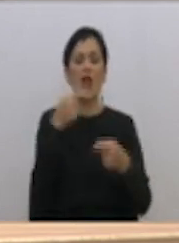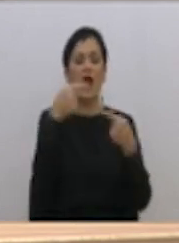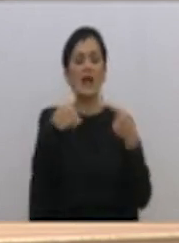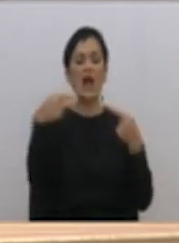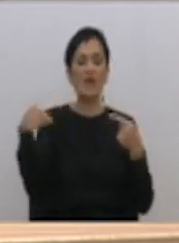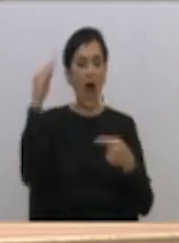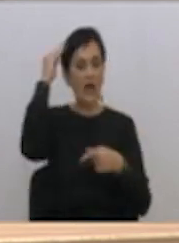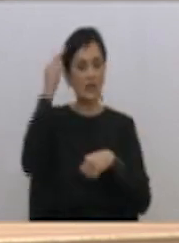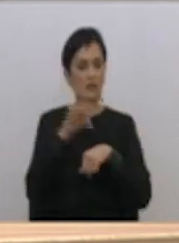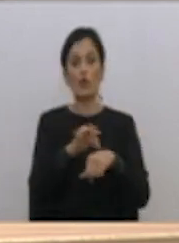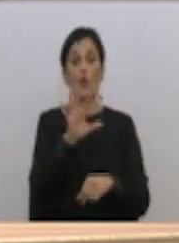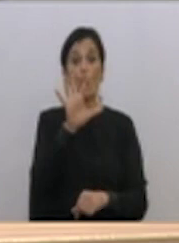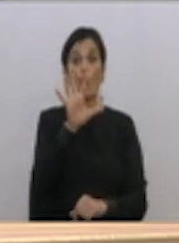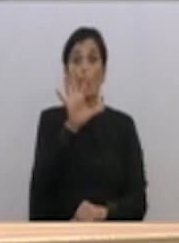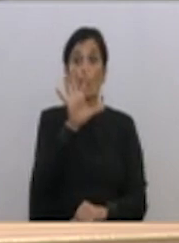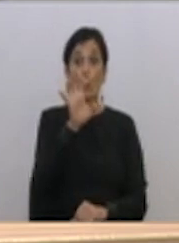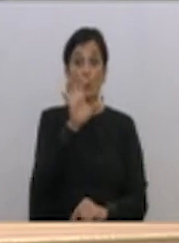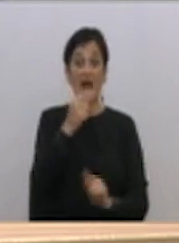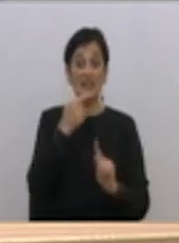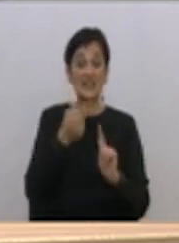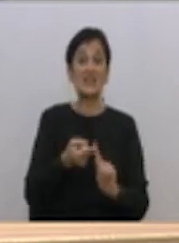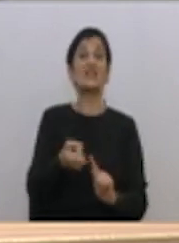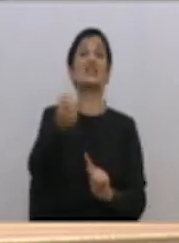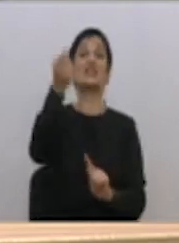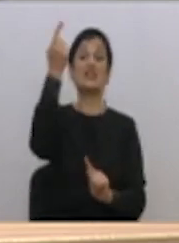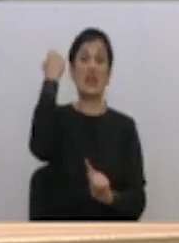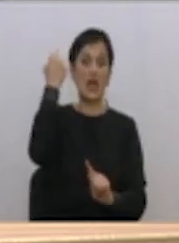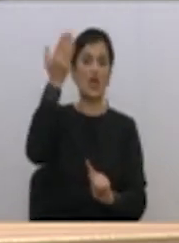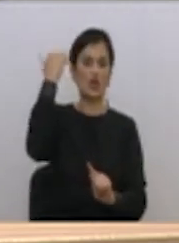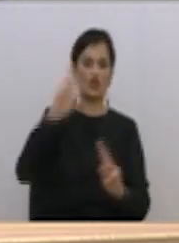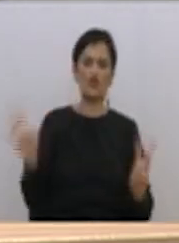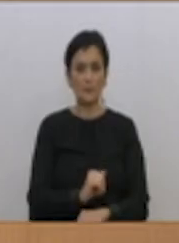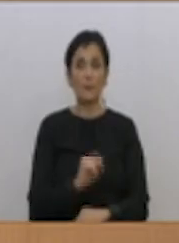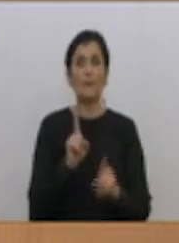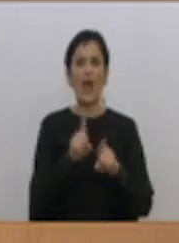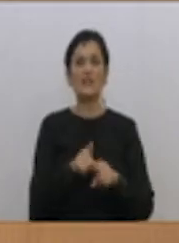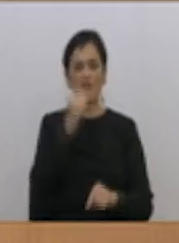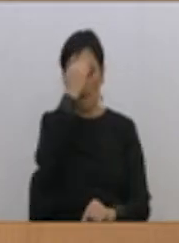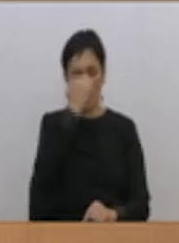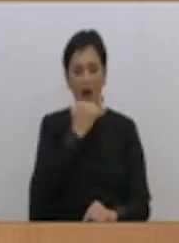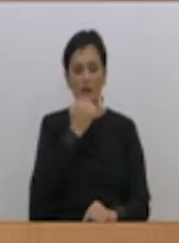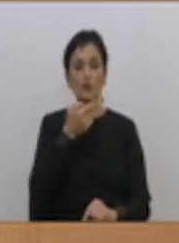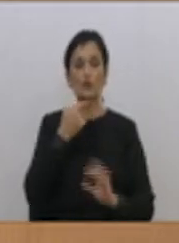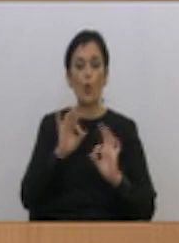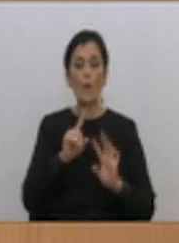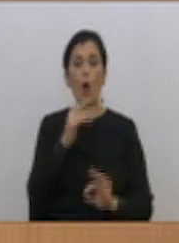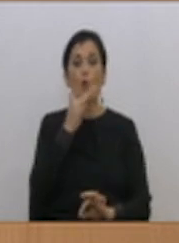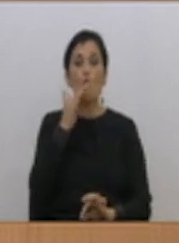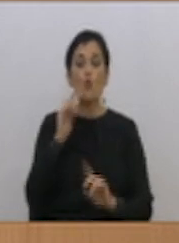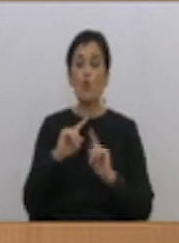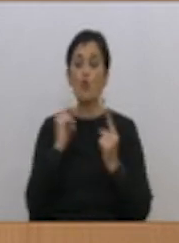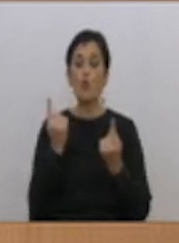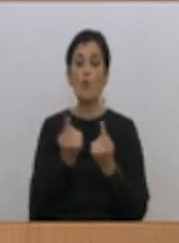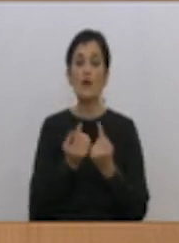matare beli. Da, hutas itzlistin rom opil cabit. Inquiziții speriocii, cotzonze da cred men. Madloba, imistuis rom umbravli soba,